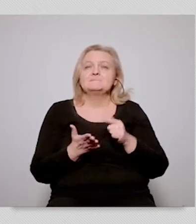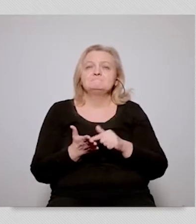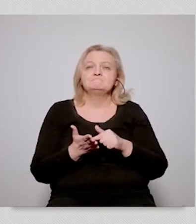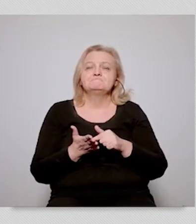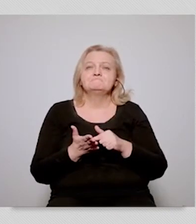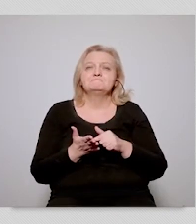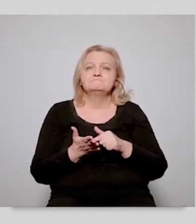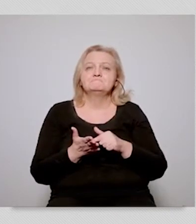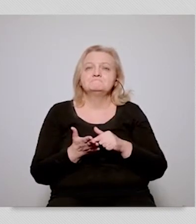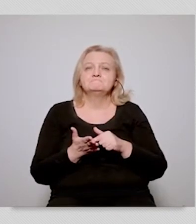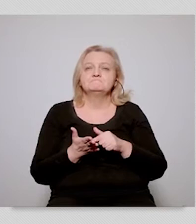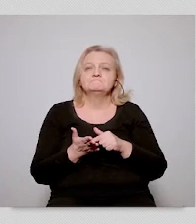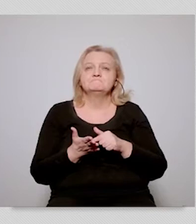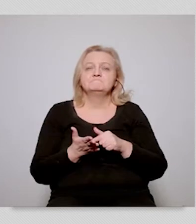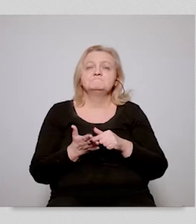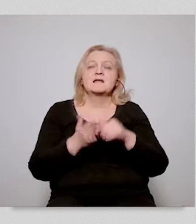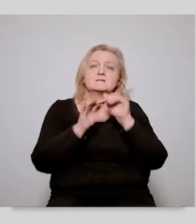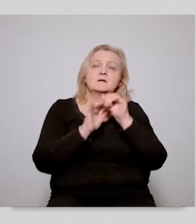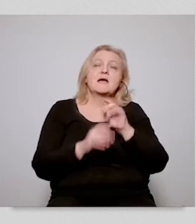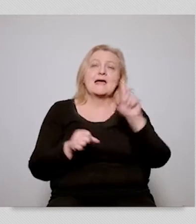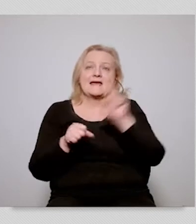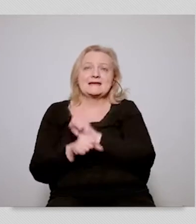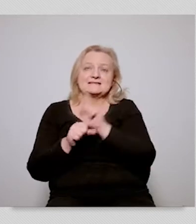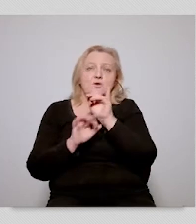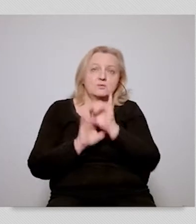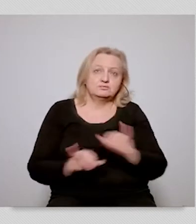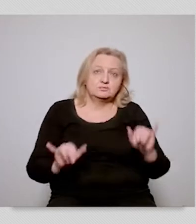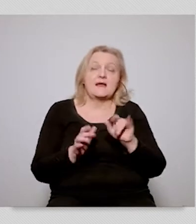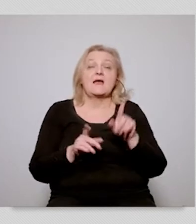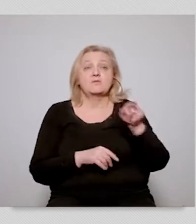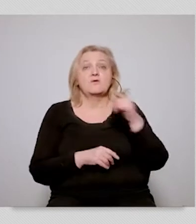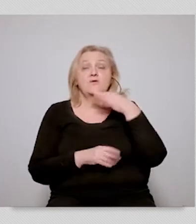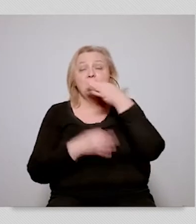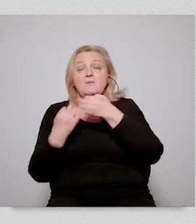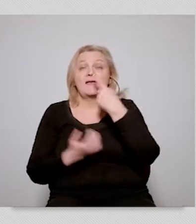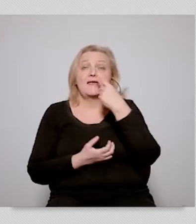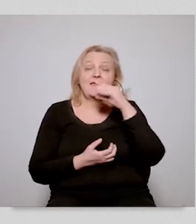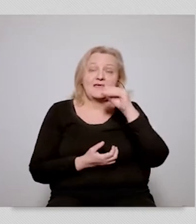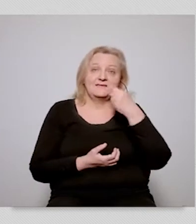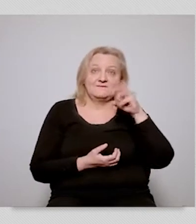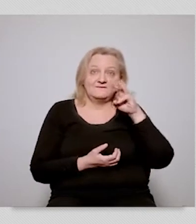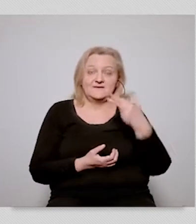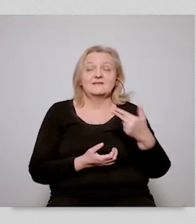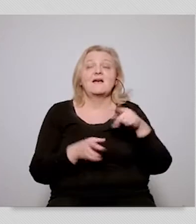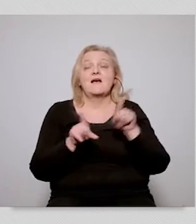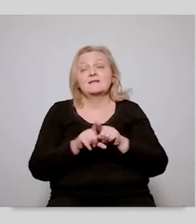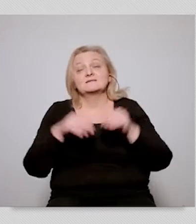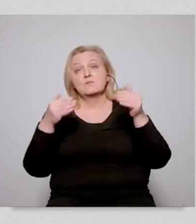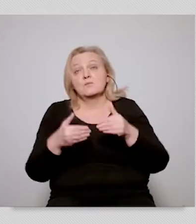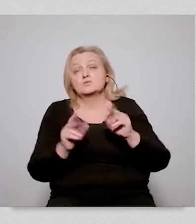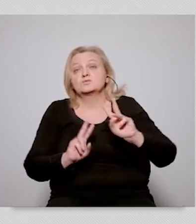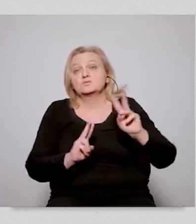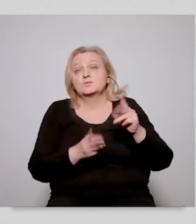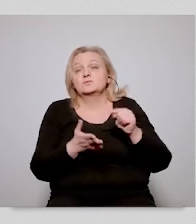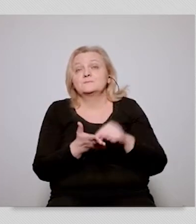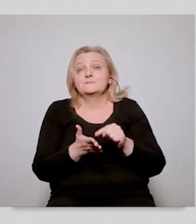pułapek nie tylko tych, o których mówił Edwin, ale też tych, które mogą wynikać z tego, że